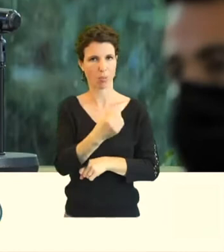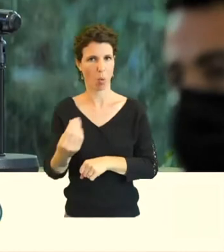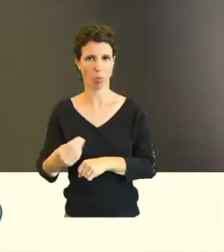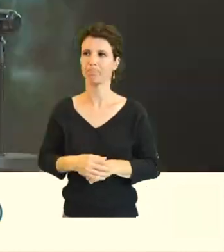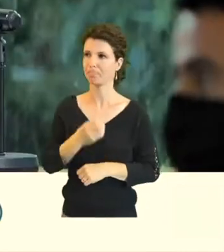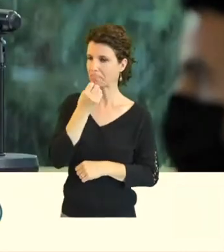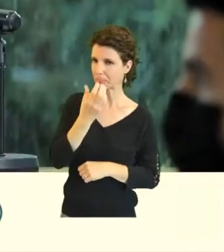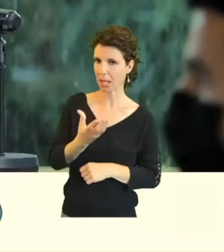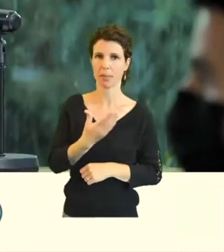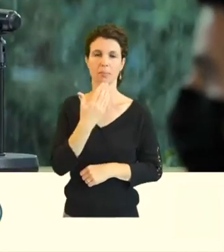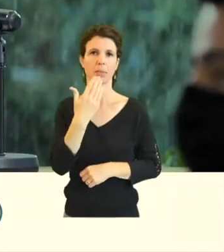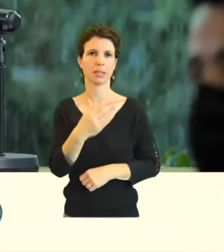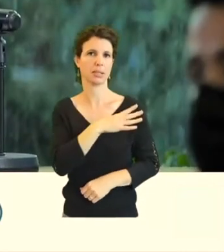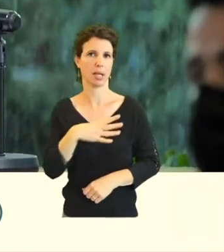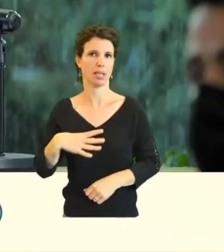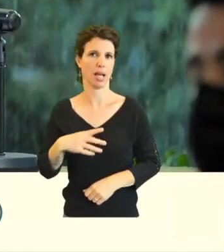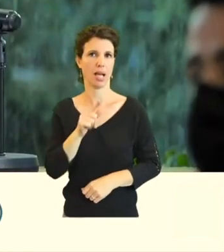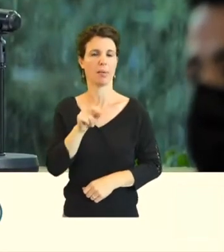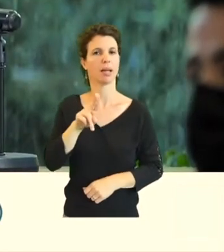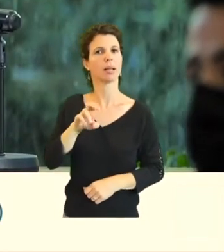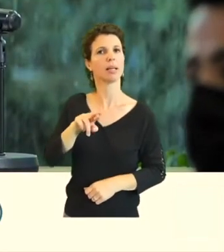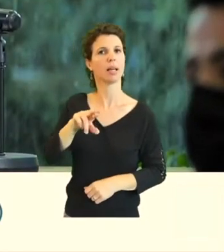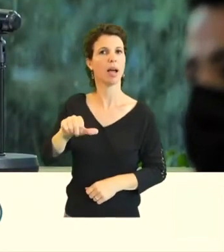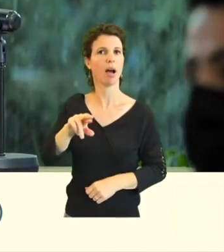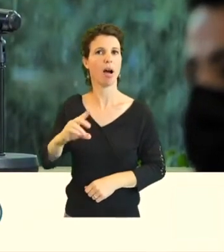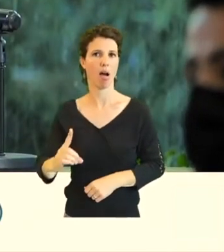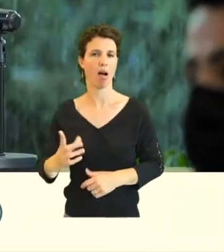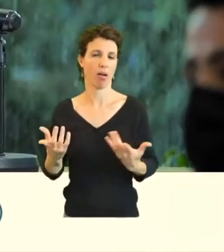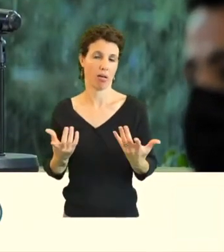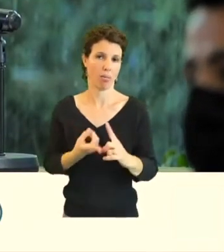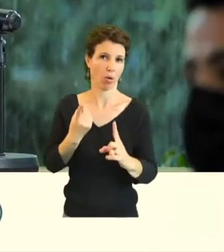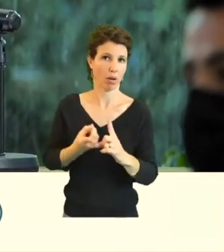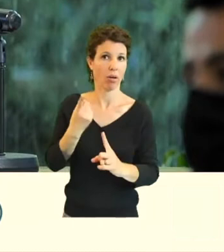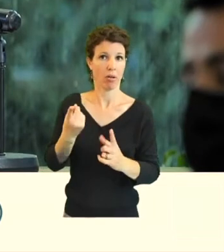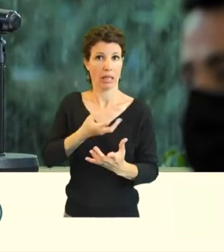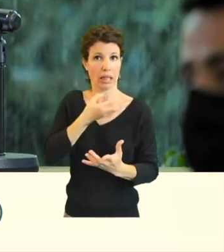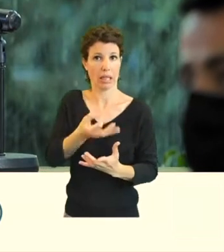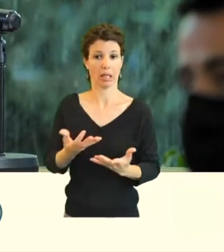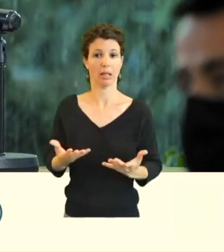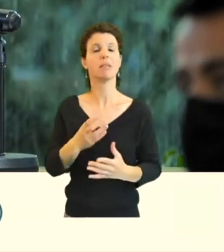merci Madame Guérard. Il faut indiquer et préciser.